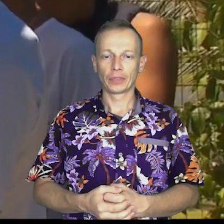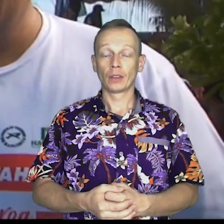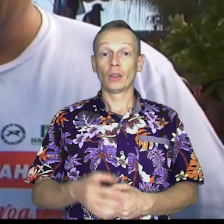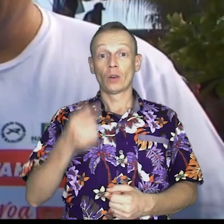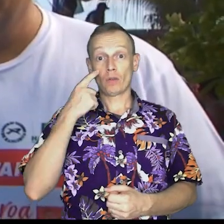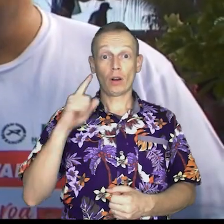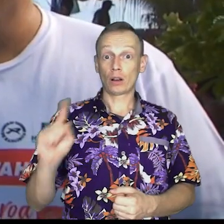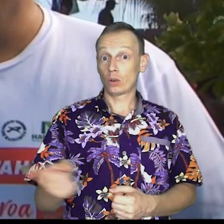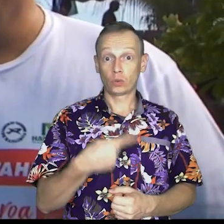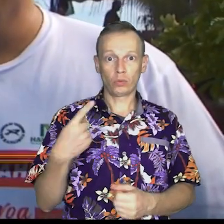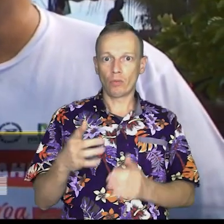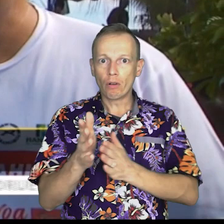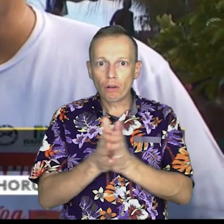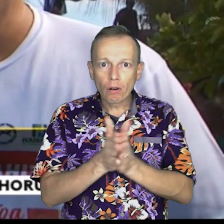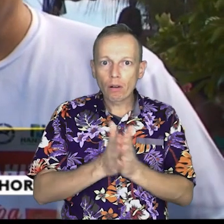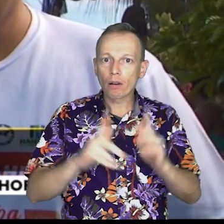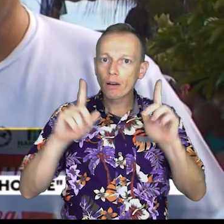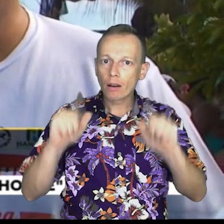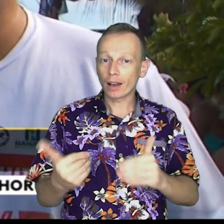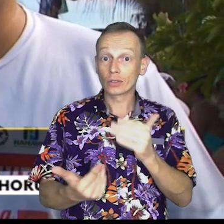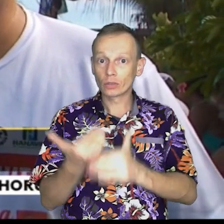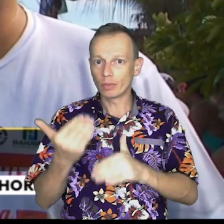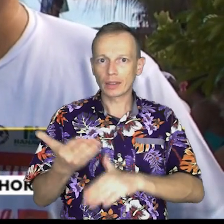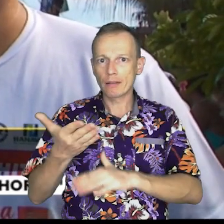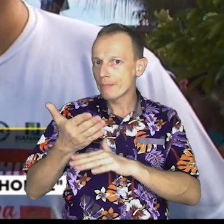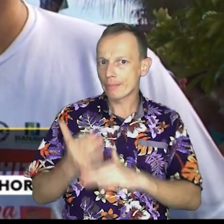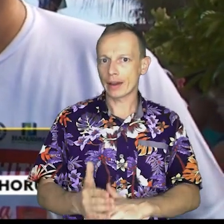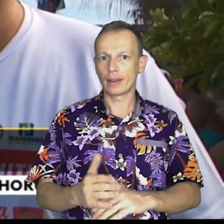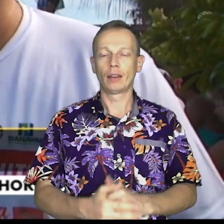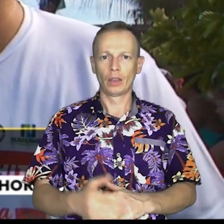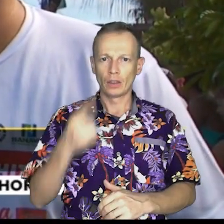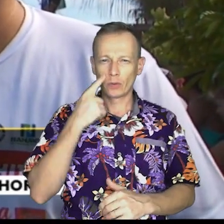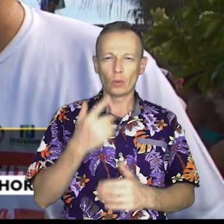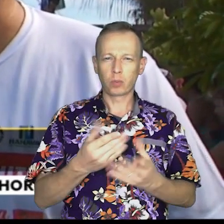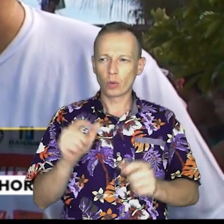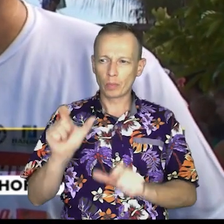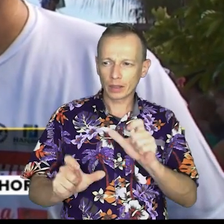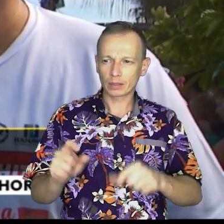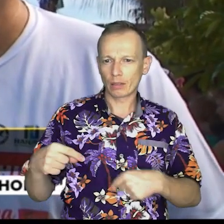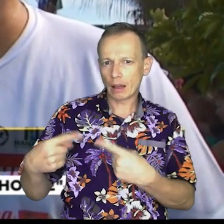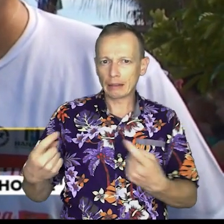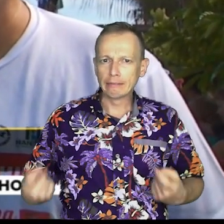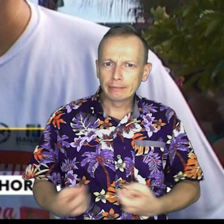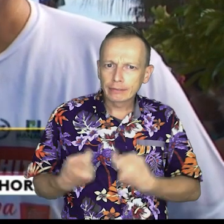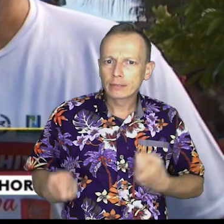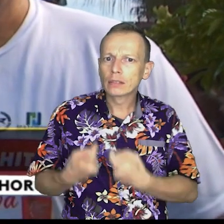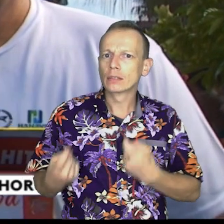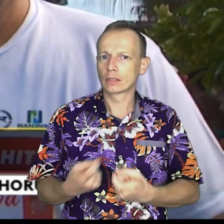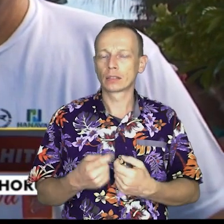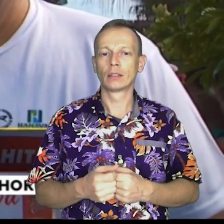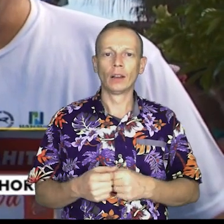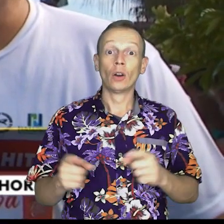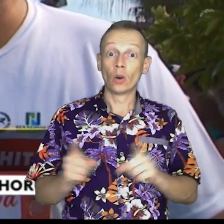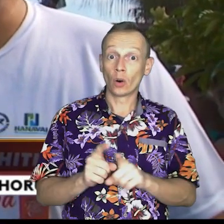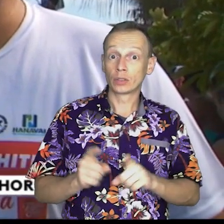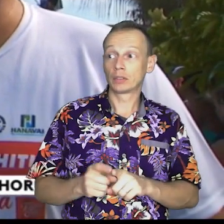voit que tout le monde est vraiment motivé. Depuis ce matin, je crois que pas mal sont allés s'entraîner, beaucoup d'athlètes.